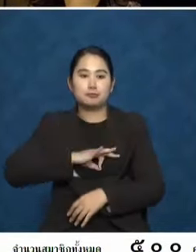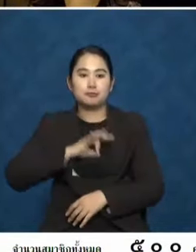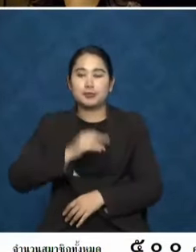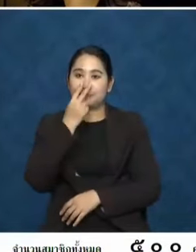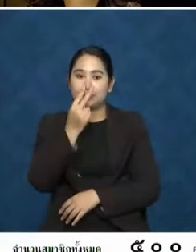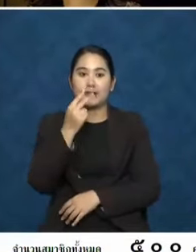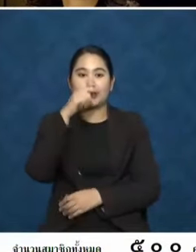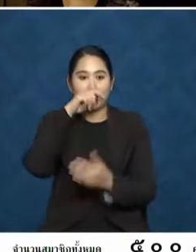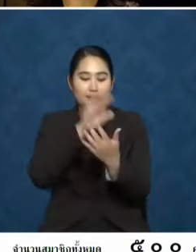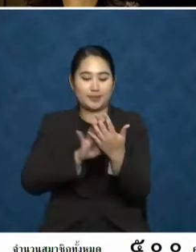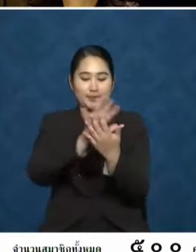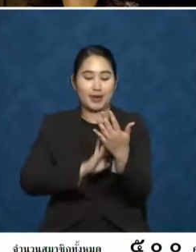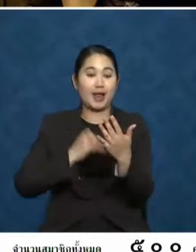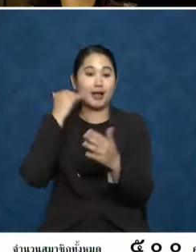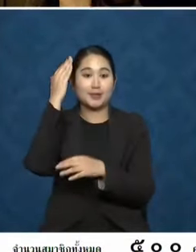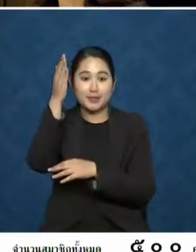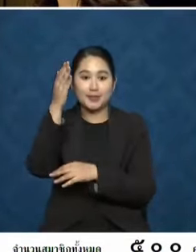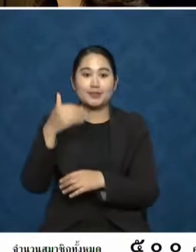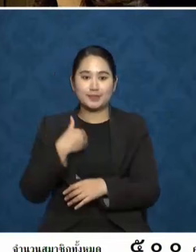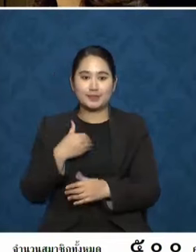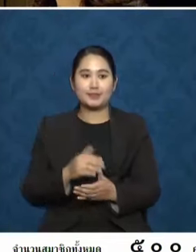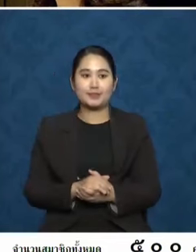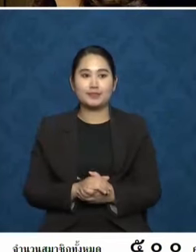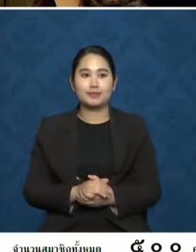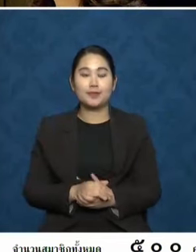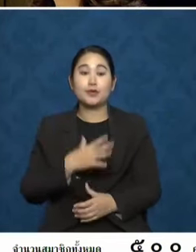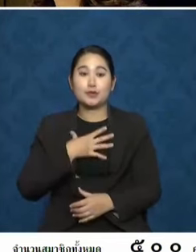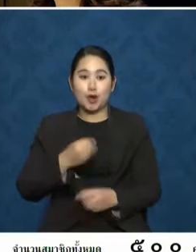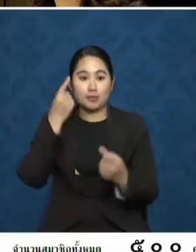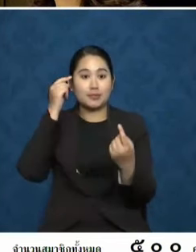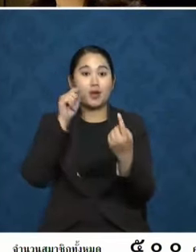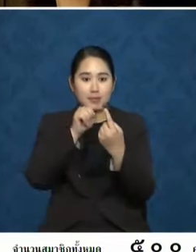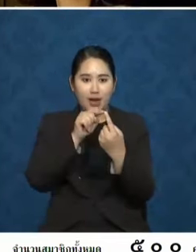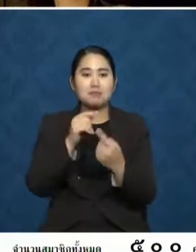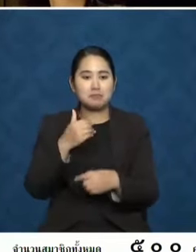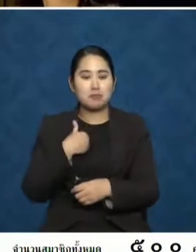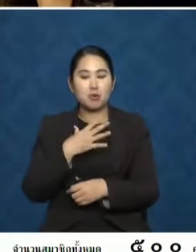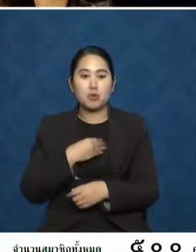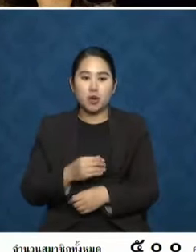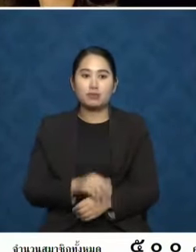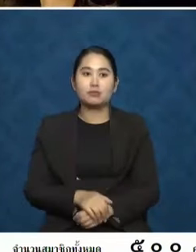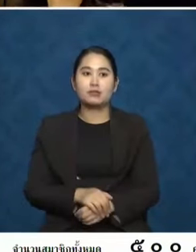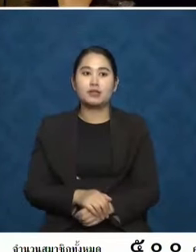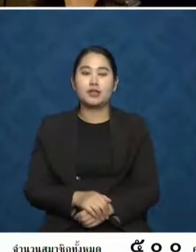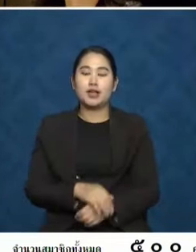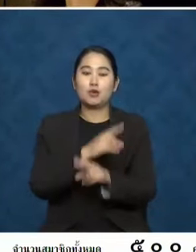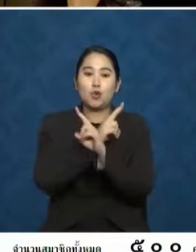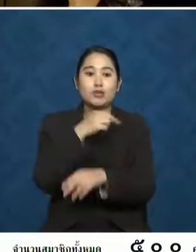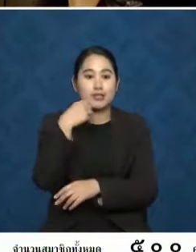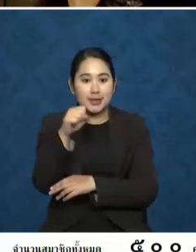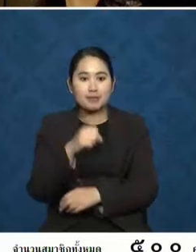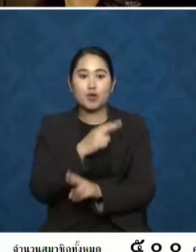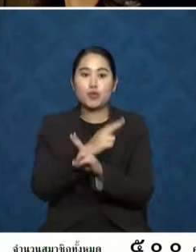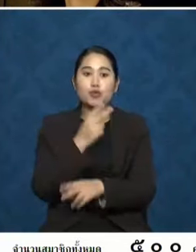Pigชอบเปาหมายที่ท่านตั้งไว้ไม่วจะเป็น 10 เท่หรอ 2.2 เท่าธ Tack